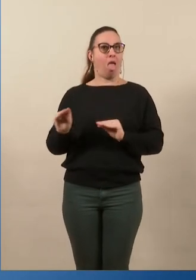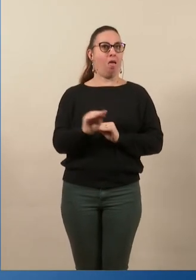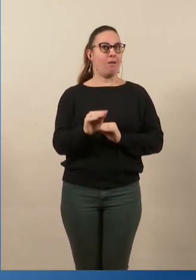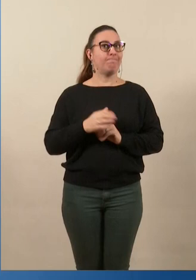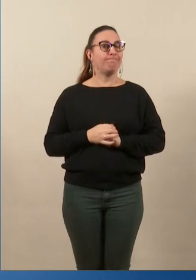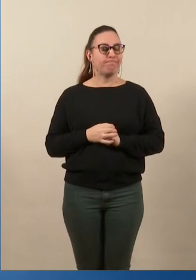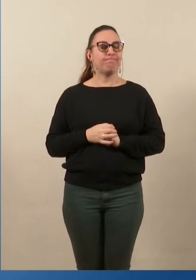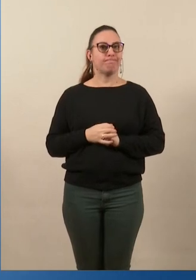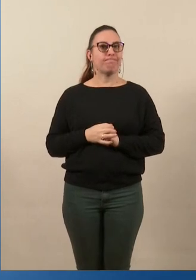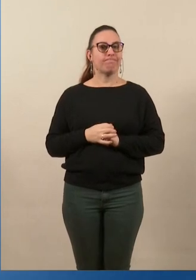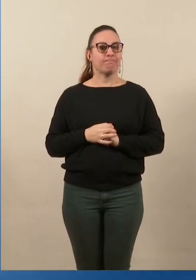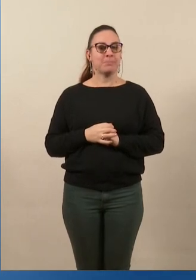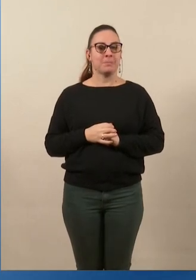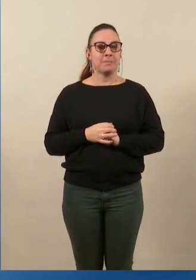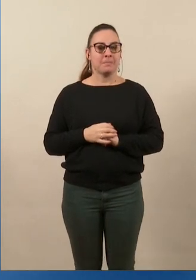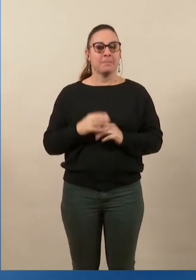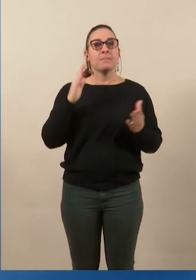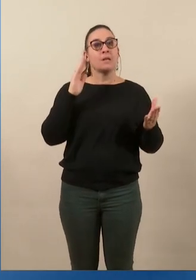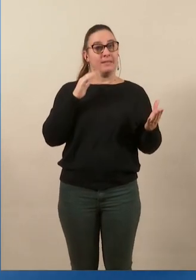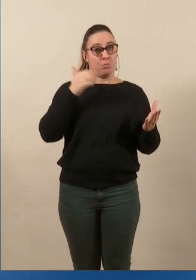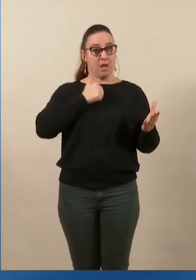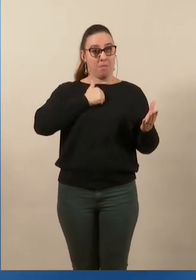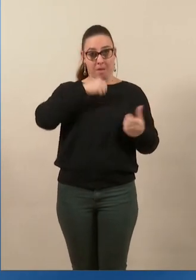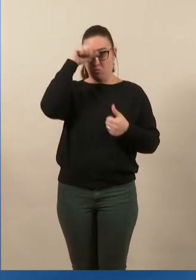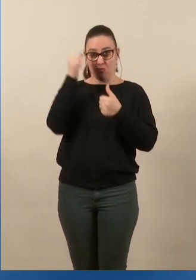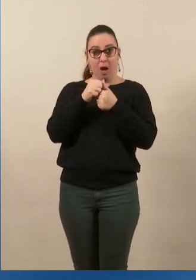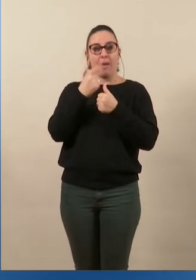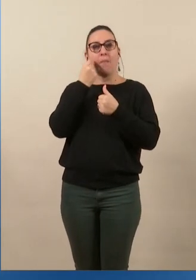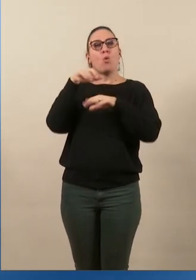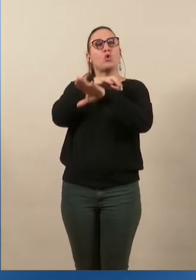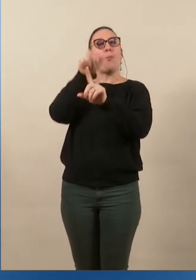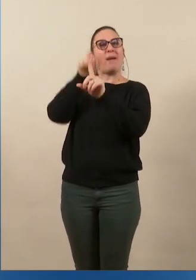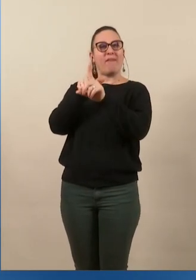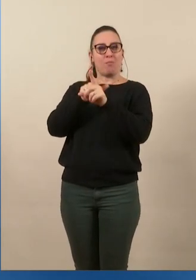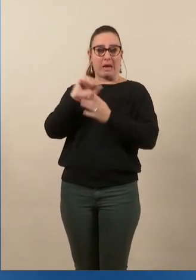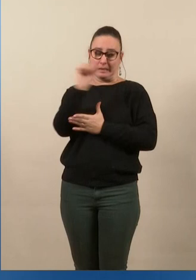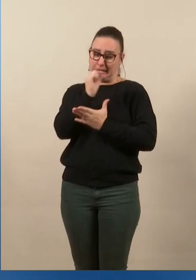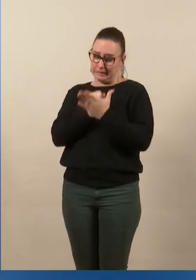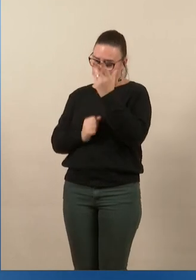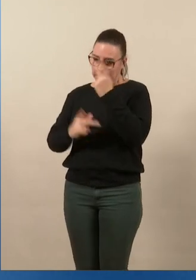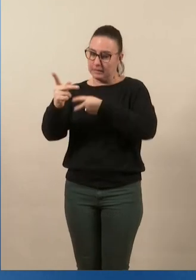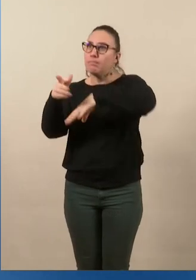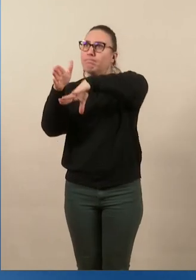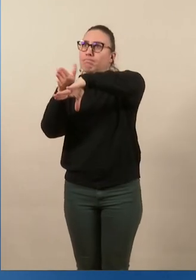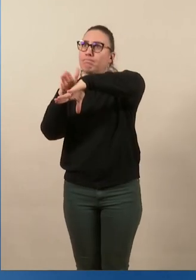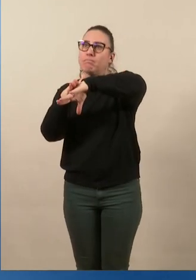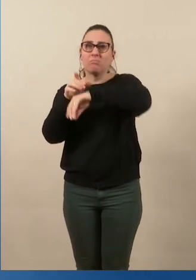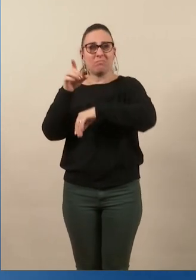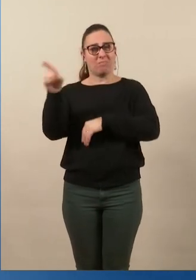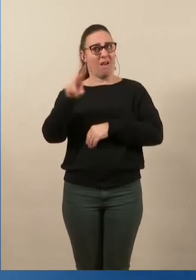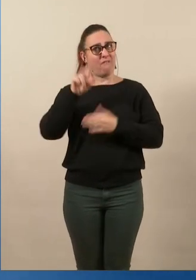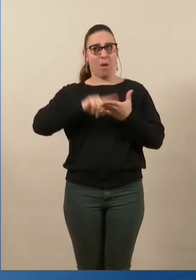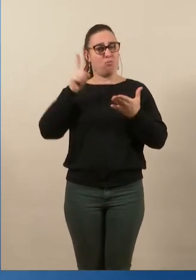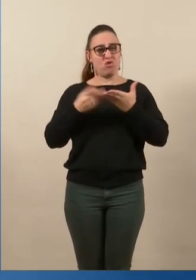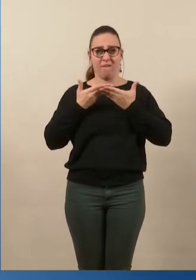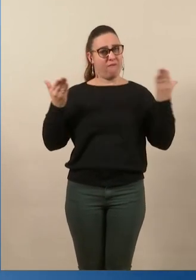recette à ce titre d'ailleurs j'avais dénoncé et écrit à Monsieur le Préfet que il me semblait que ce budget était insincère